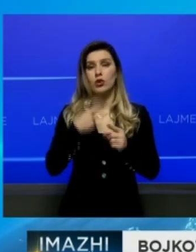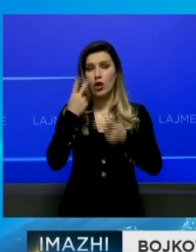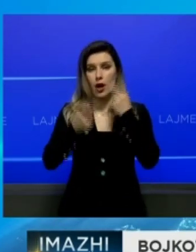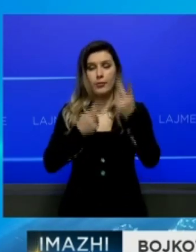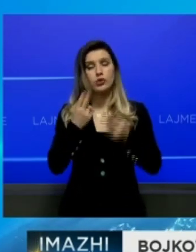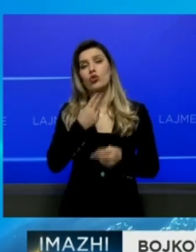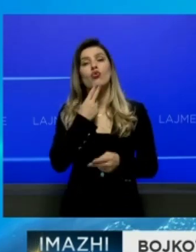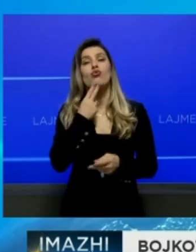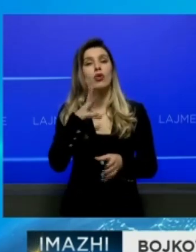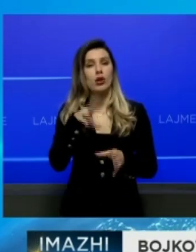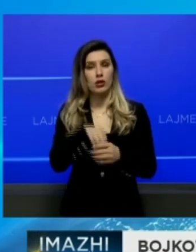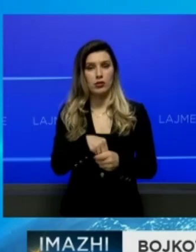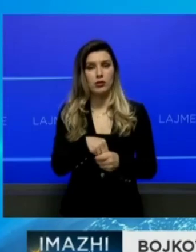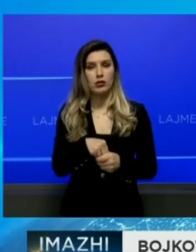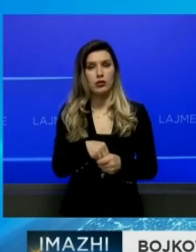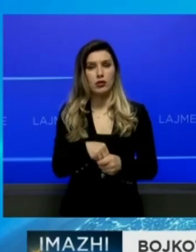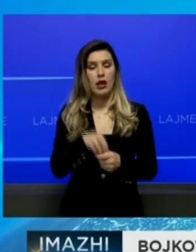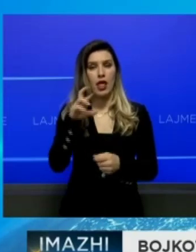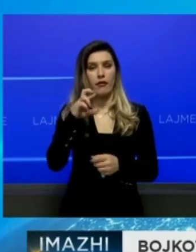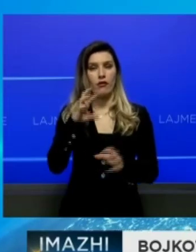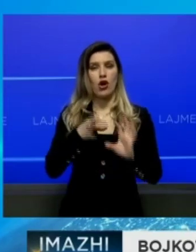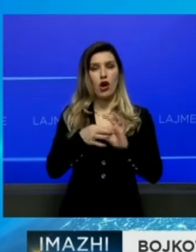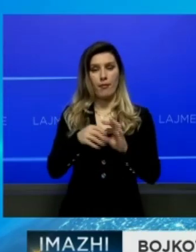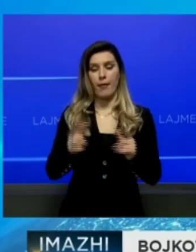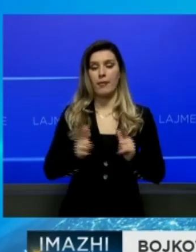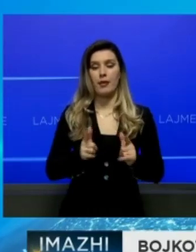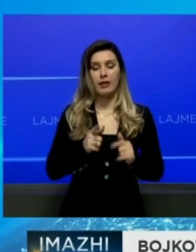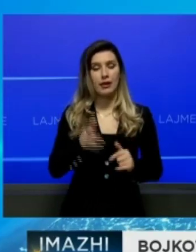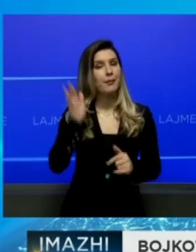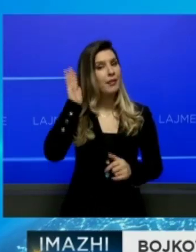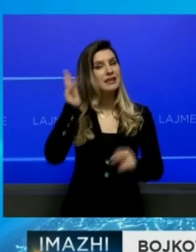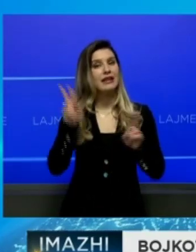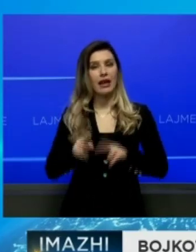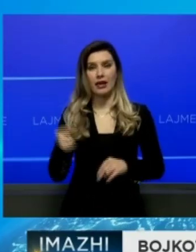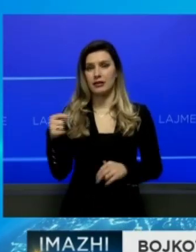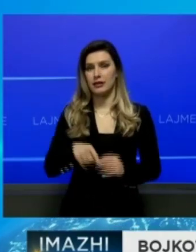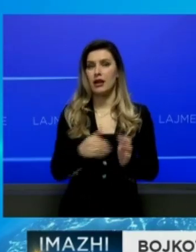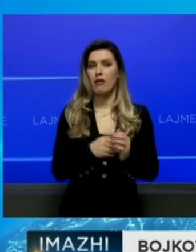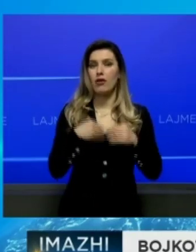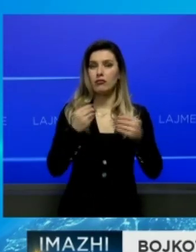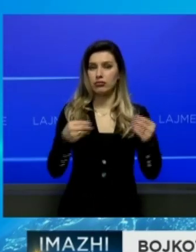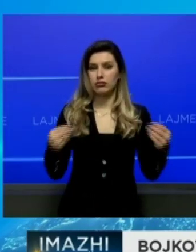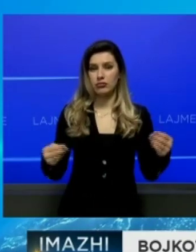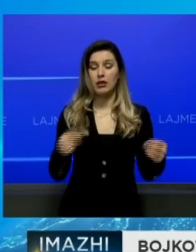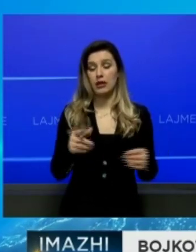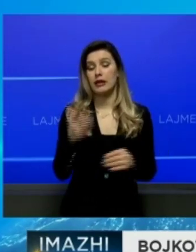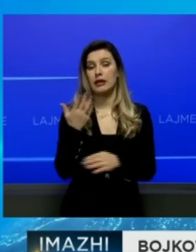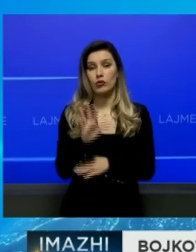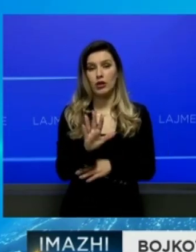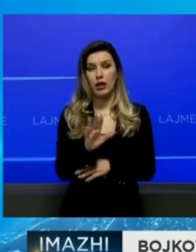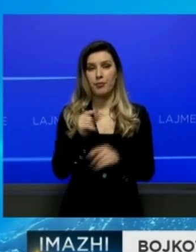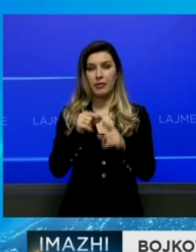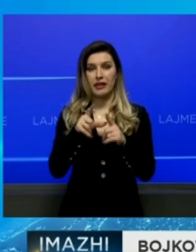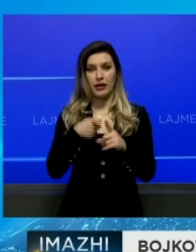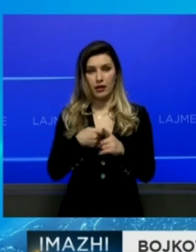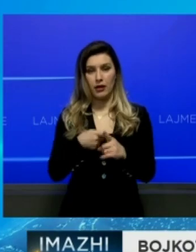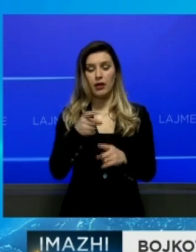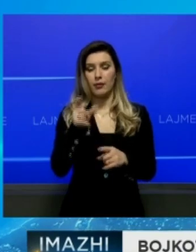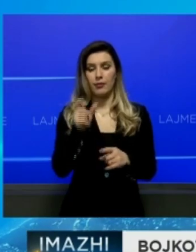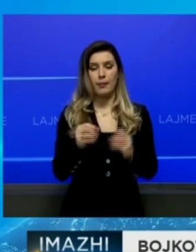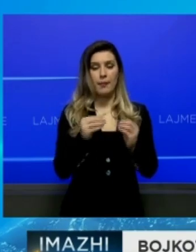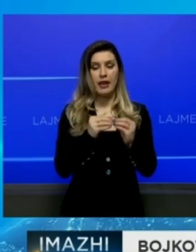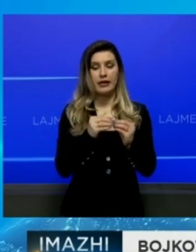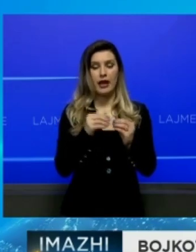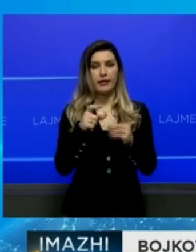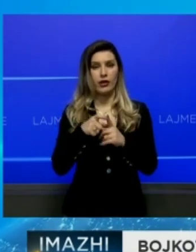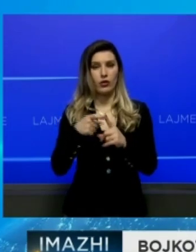për Integrim Evropian, ku pritej raportimi ministres së drejtësisë Albulena Agjiu. Deputetja e PDK-s Blerta Deliu Kodra tha se me këtë qasje